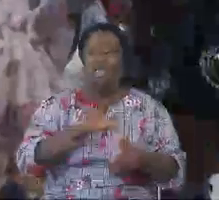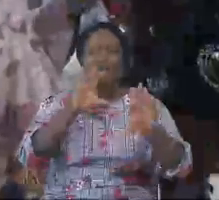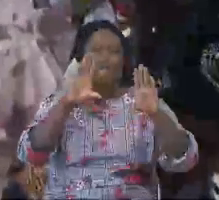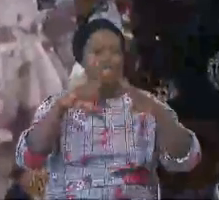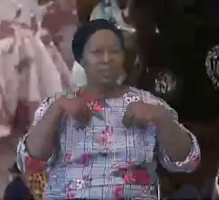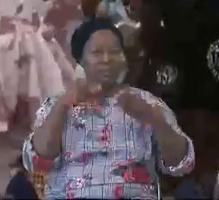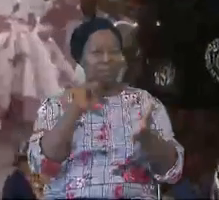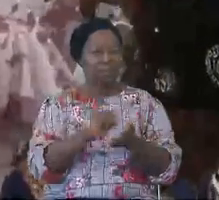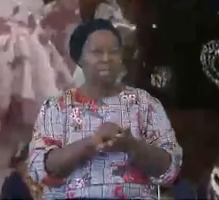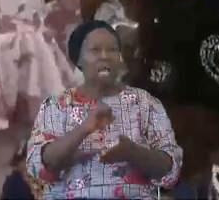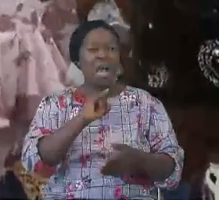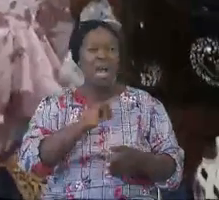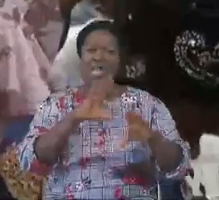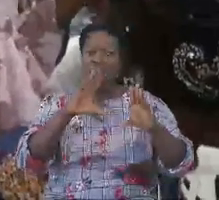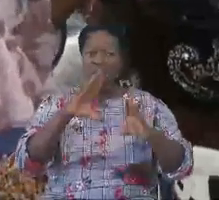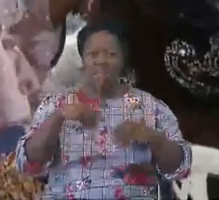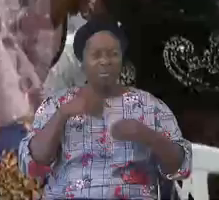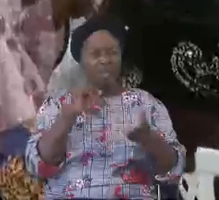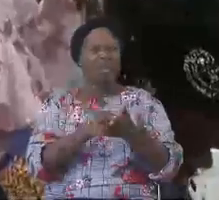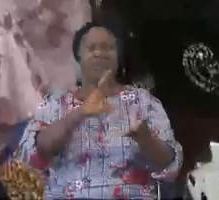Parce que tu as dit Père, pardonne-les.